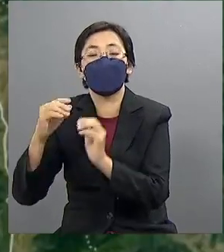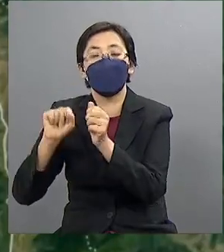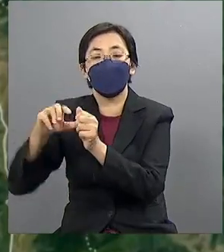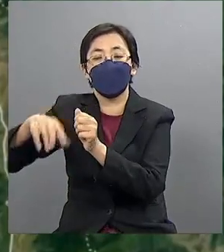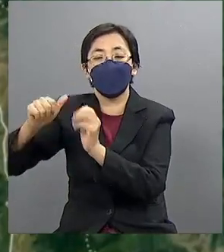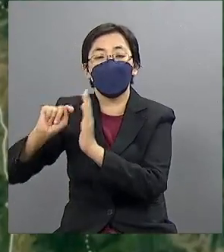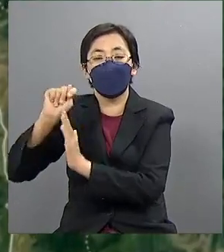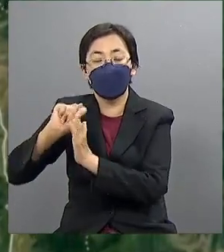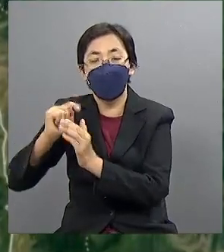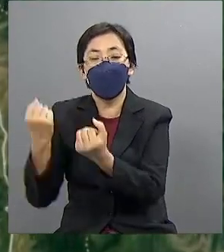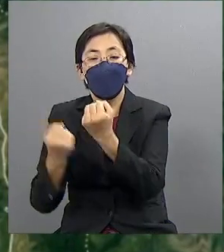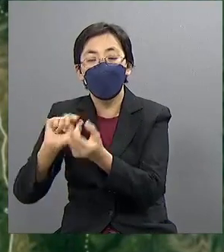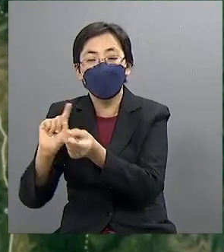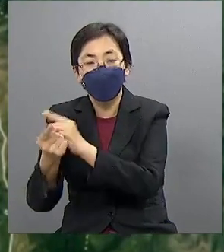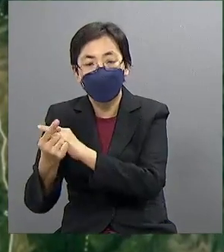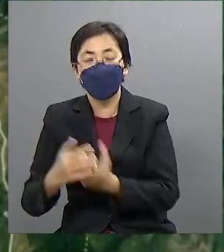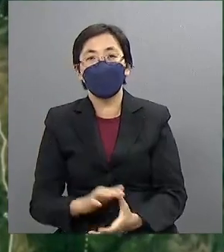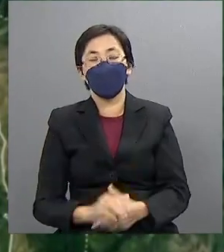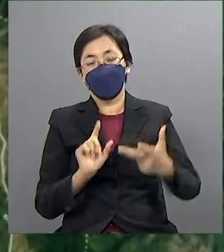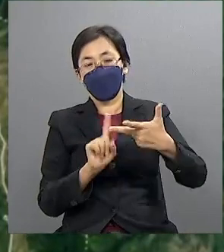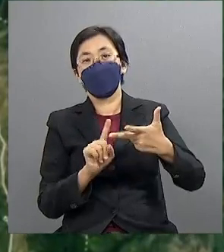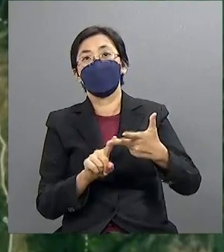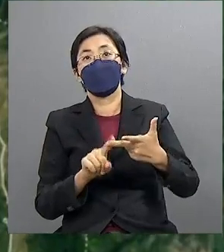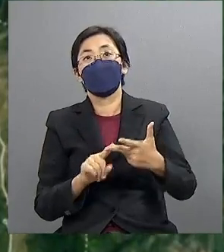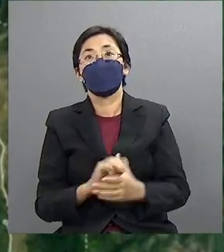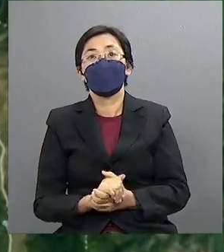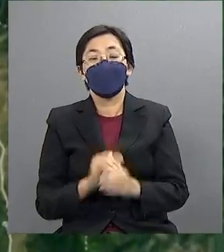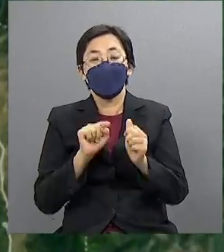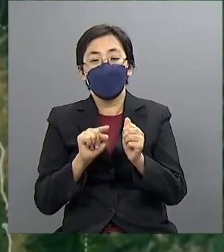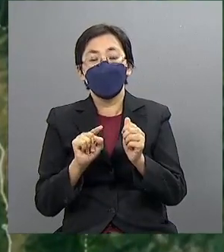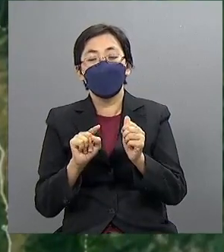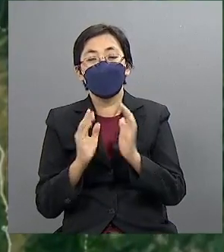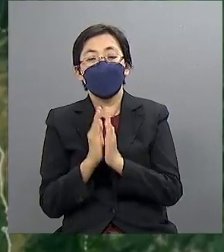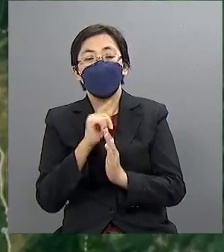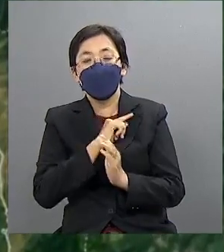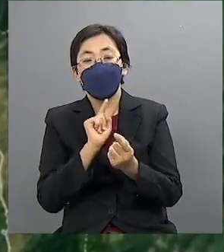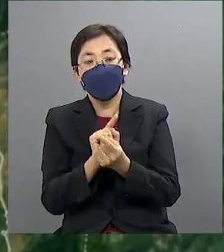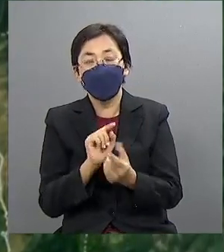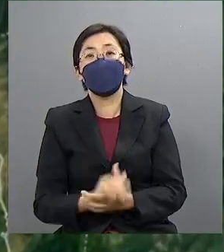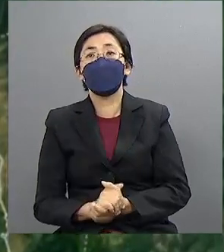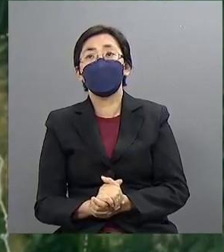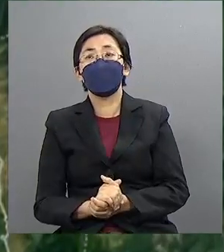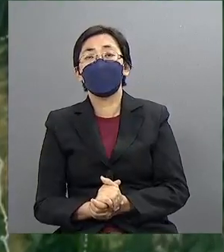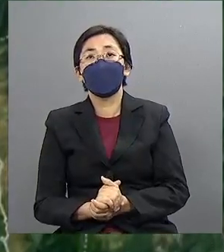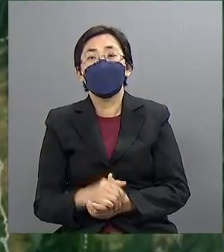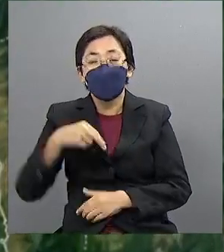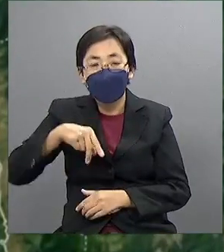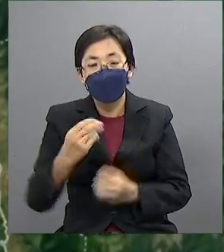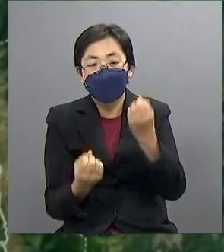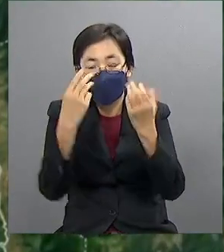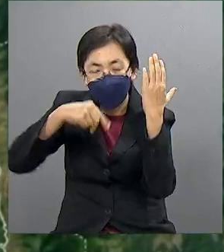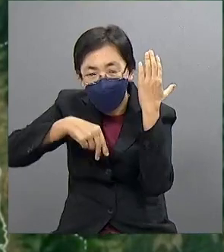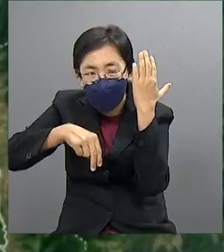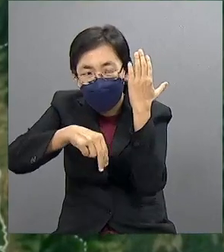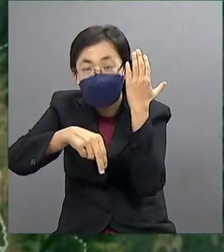รถมี 3ช่องทางธรรมชาติด้านอำเภอพบพระโดยผู้นำพาจะพาเดินลัดเลาะตามป่าไปออกบ้านปาง